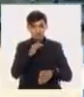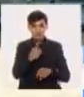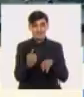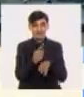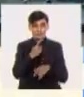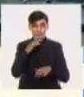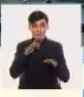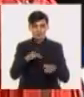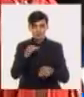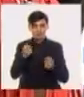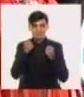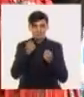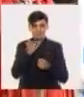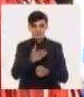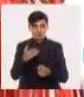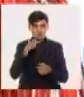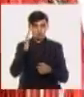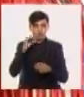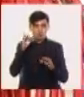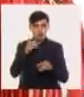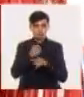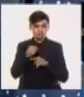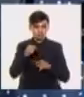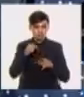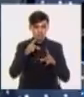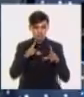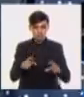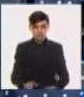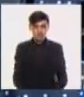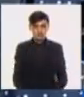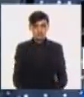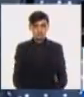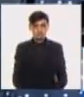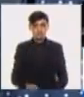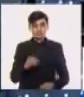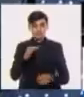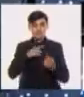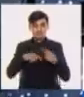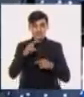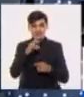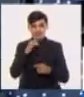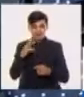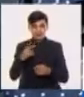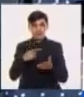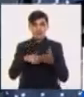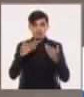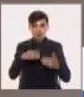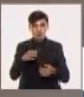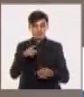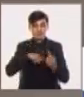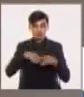единственное место, где могут тренироваться будущие чемпионы. Учитывая то, что мы недавно вышли из карантина, наши дети и так потеряли